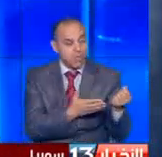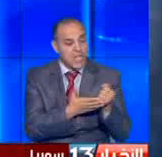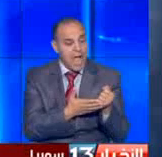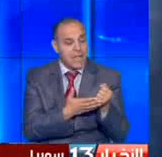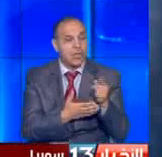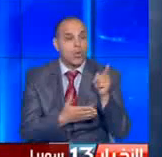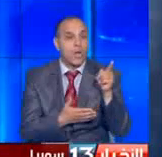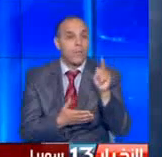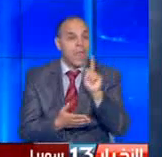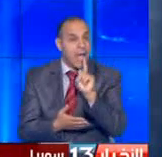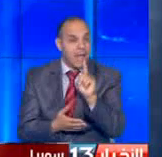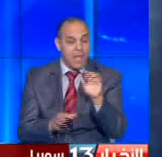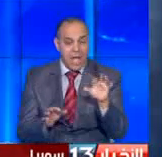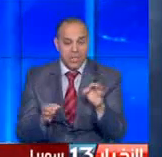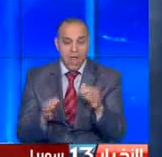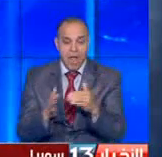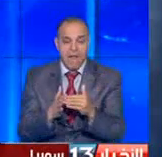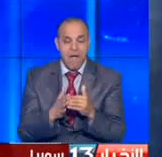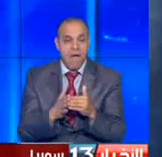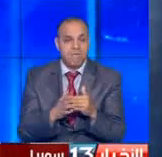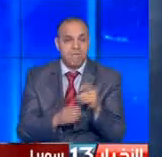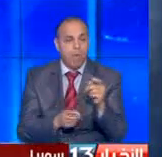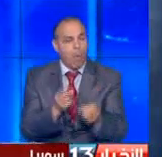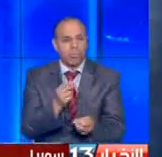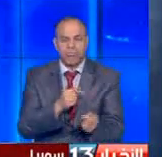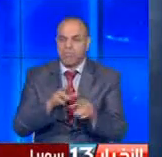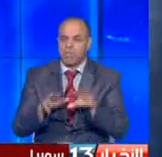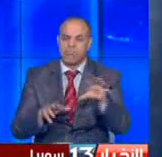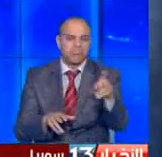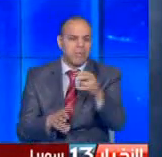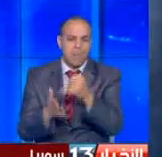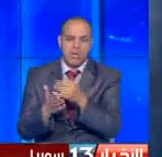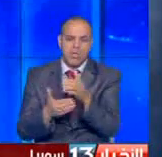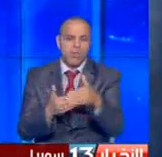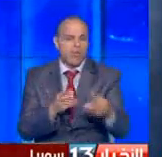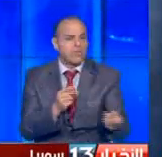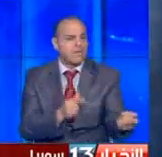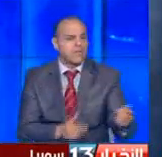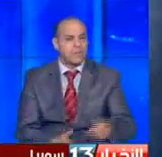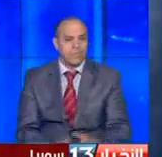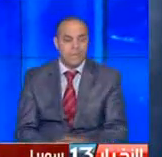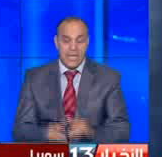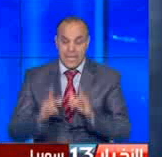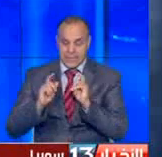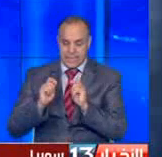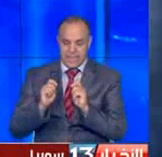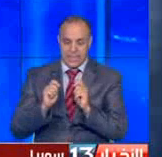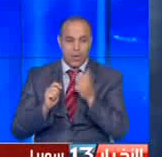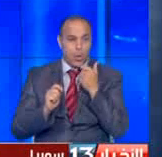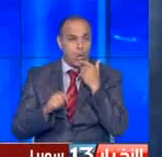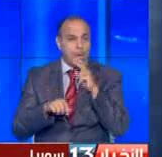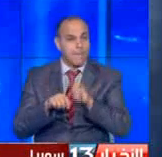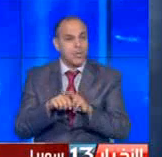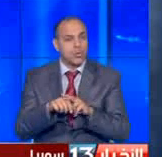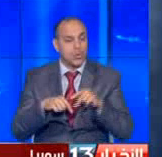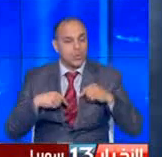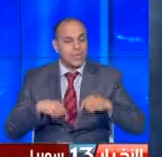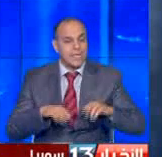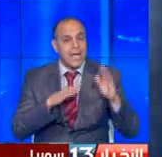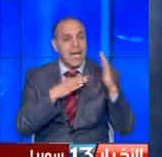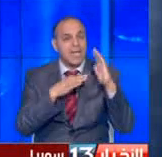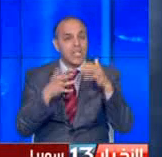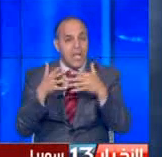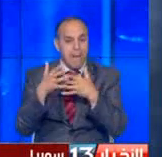فضلا عن عشرات الالاف من المشردين في دير الزور المجاوره ديبلوماسيا افاد مسؤول بوزاره الخارجيه